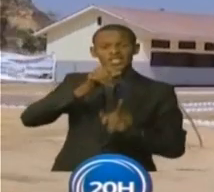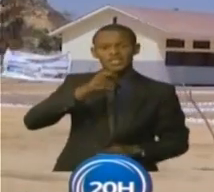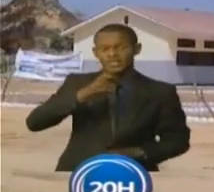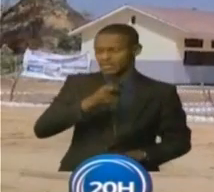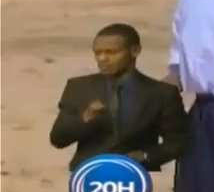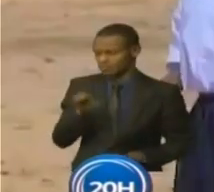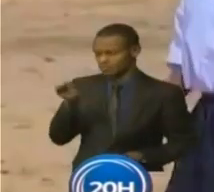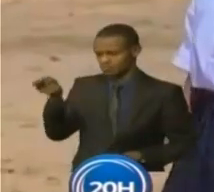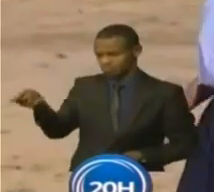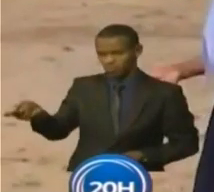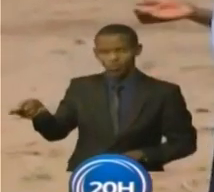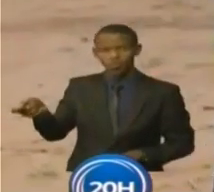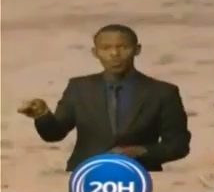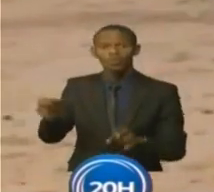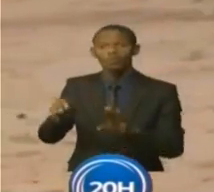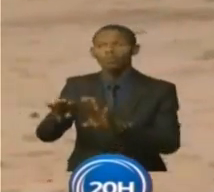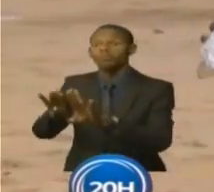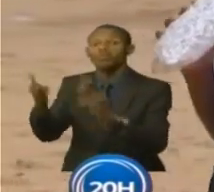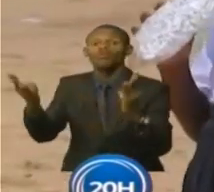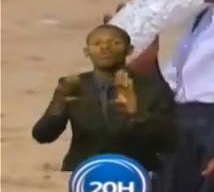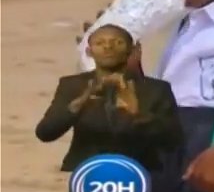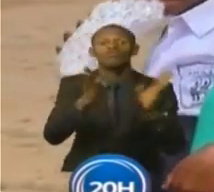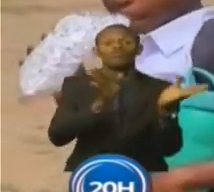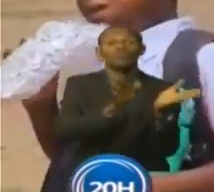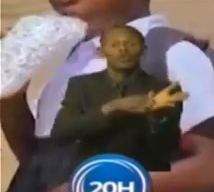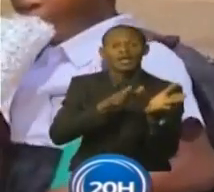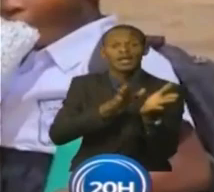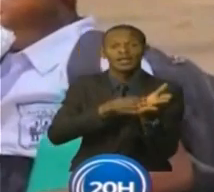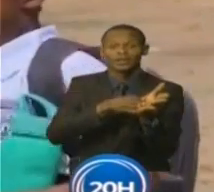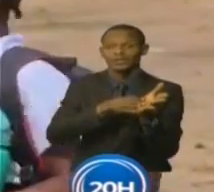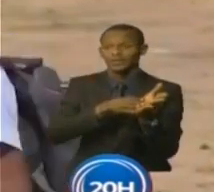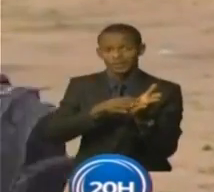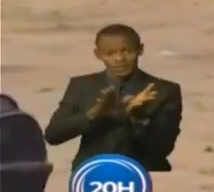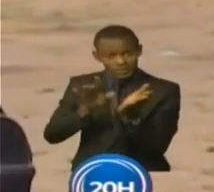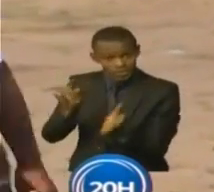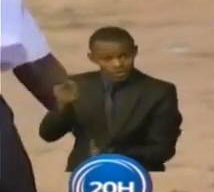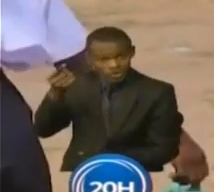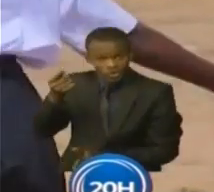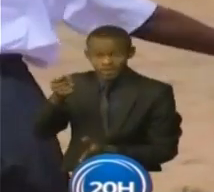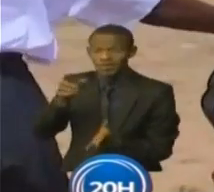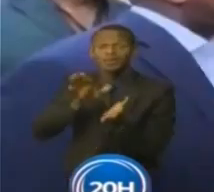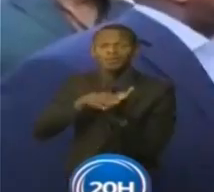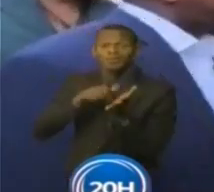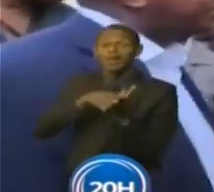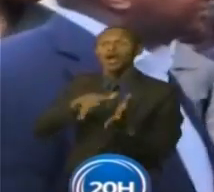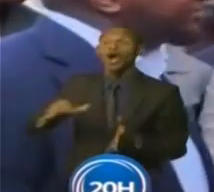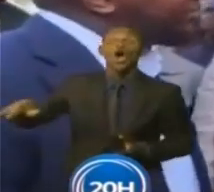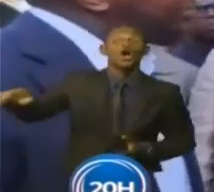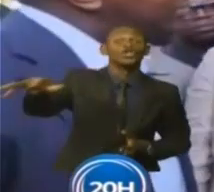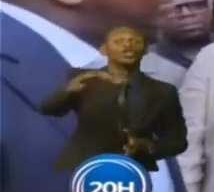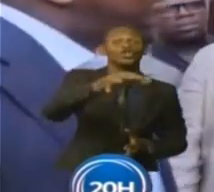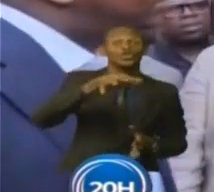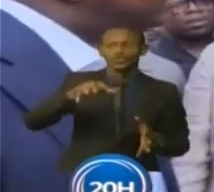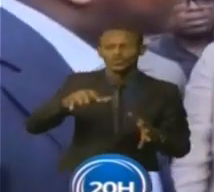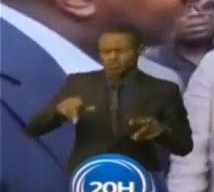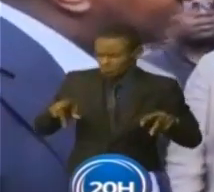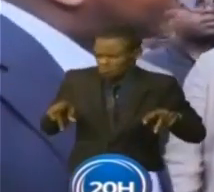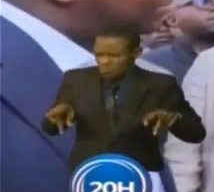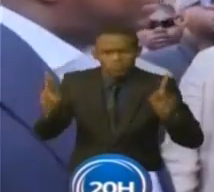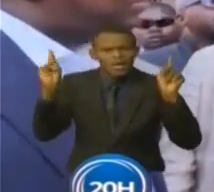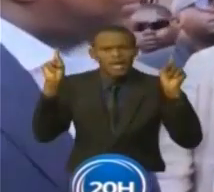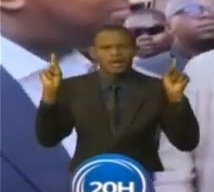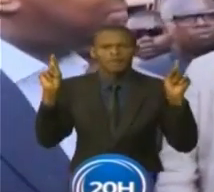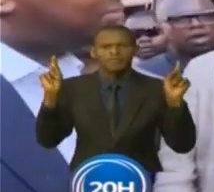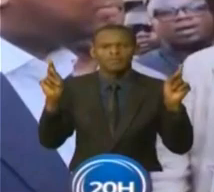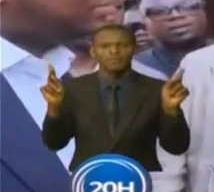grâce au PEDEL 145 territoires peuvent accueillir les élèves. Il y a trop de restrictions, il ne faut pas attendre que le président de la République vienne.